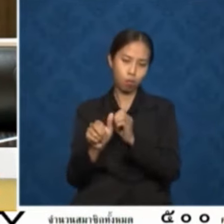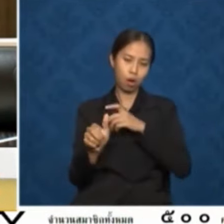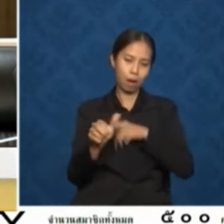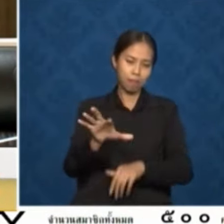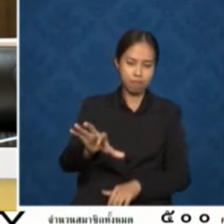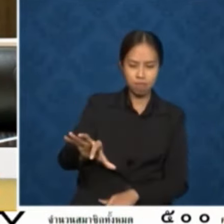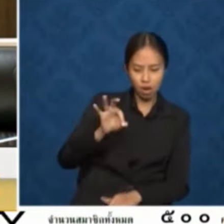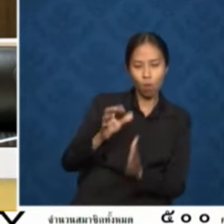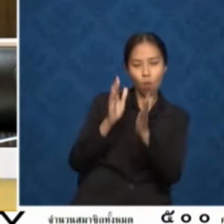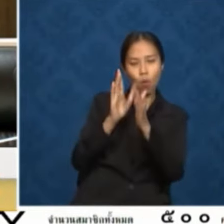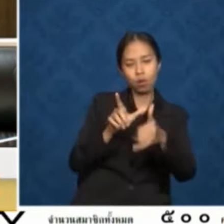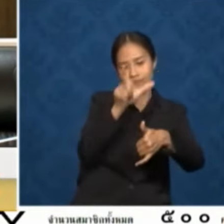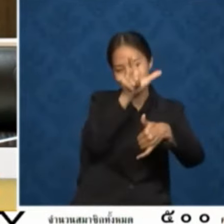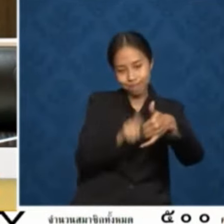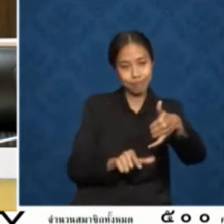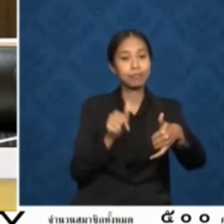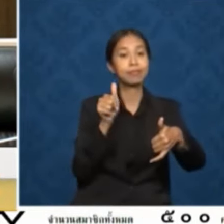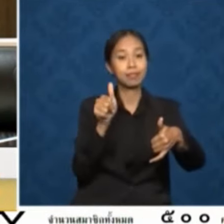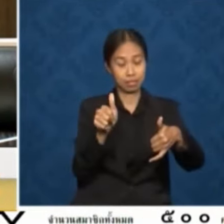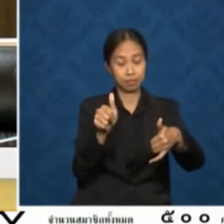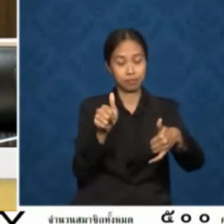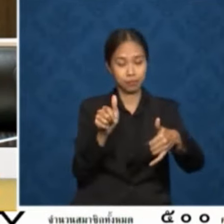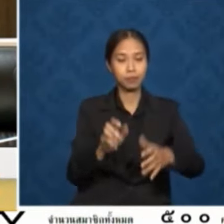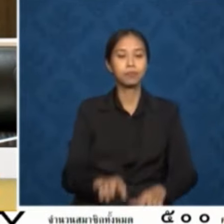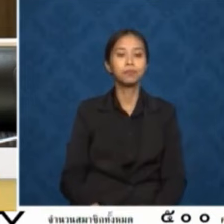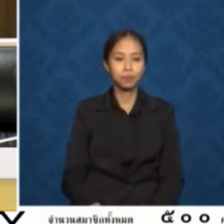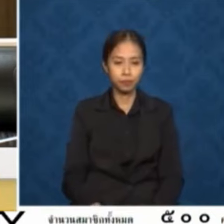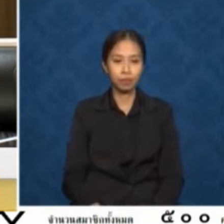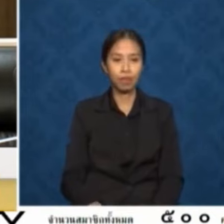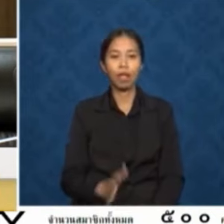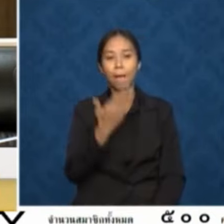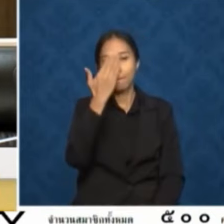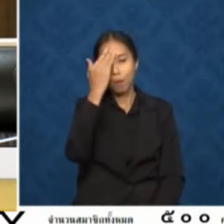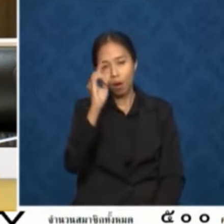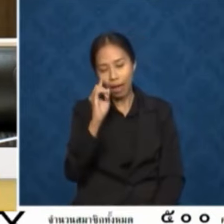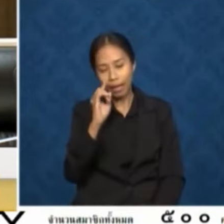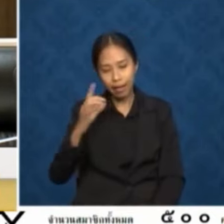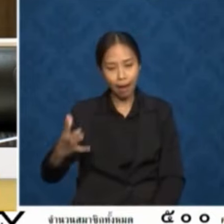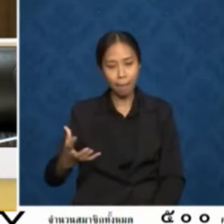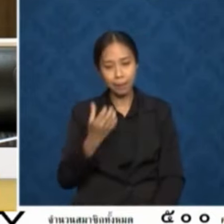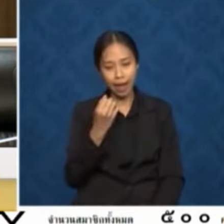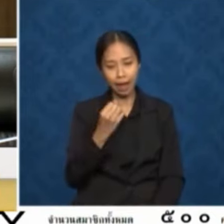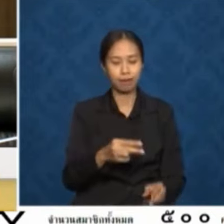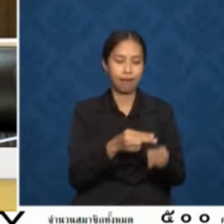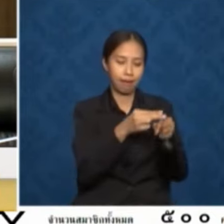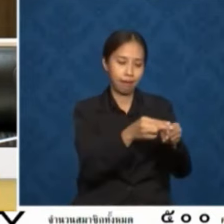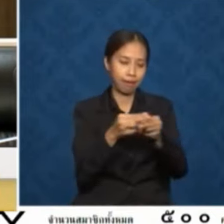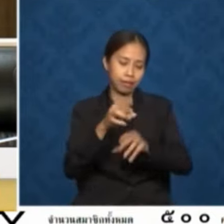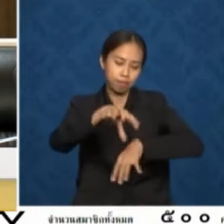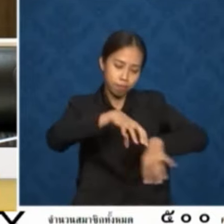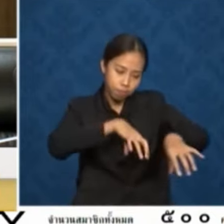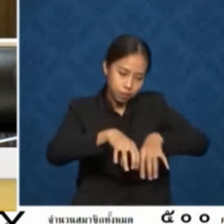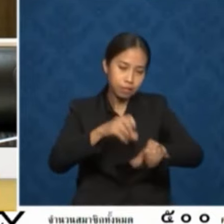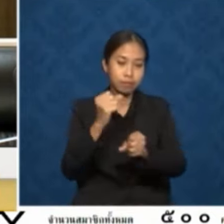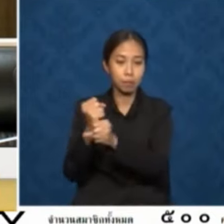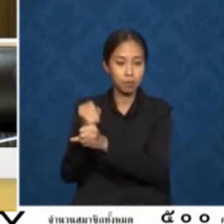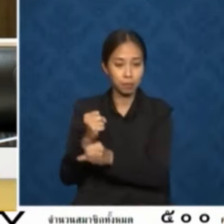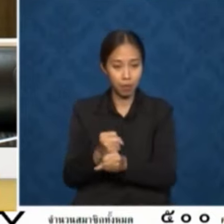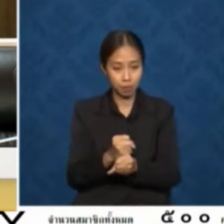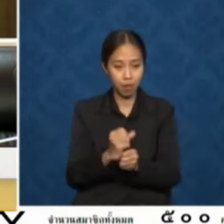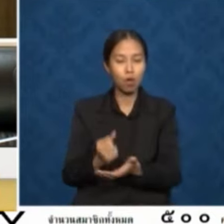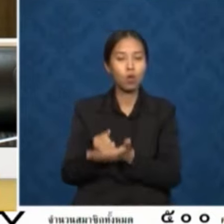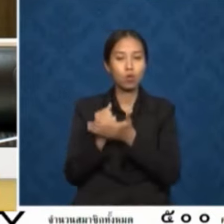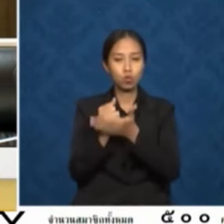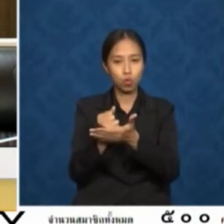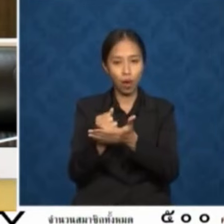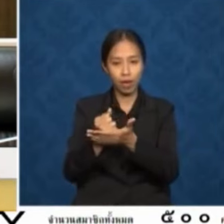ในจิตใจพี่น้องประชาชนให้ได้เพื่อกระจายอำนาจกระจายความเจริญเกิดความเสมอภ